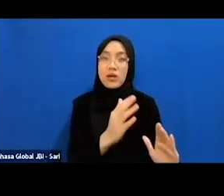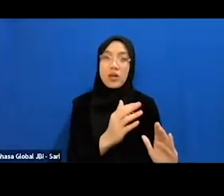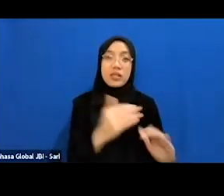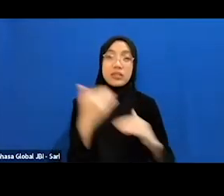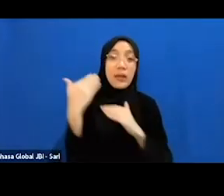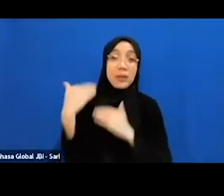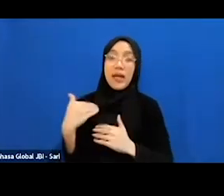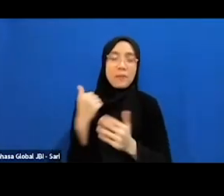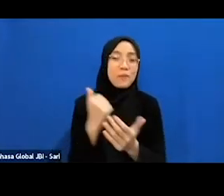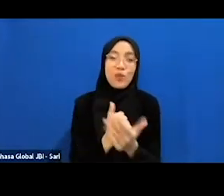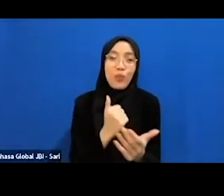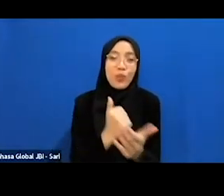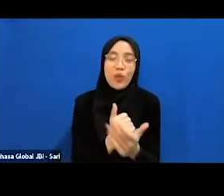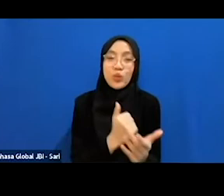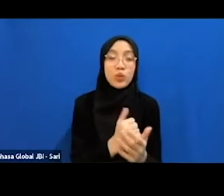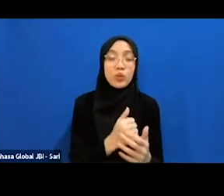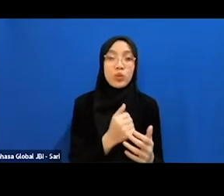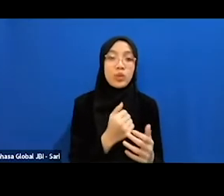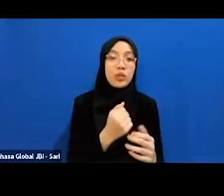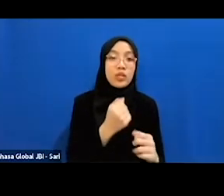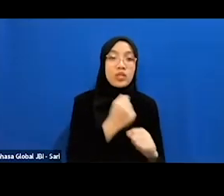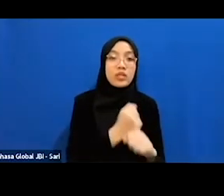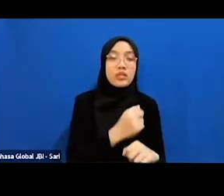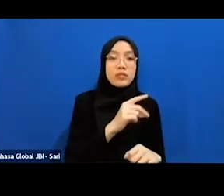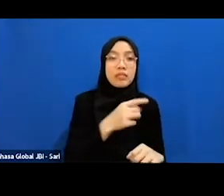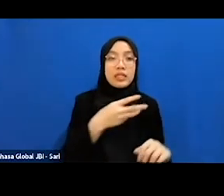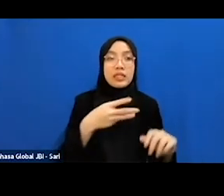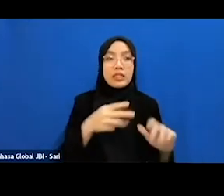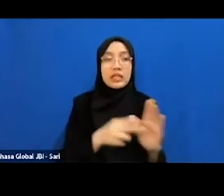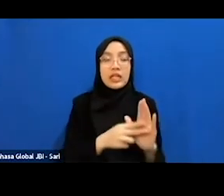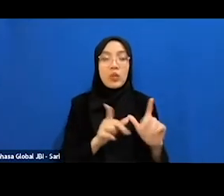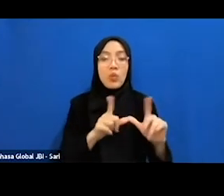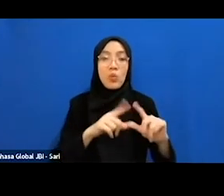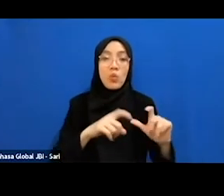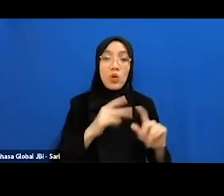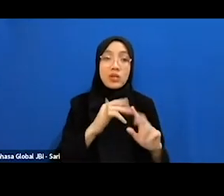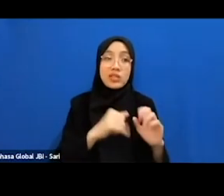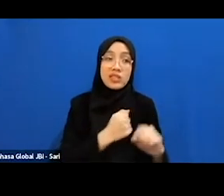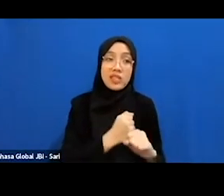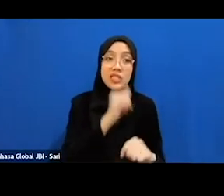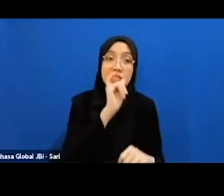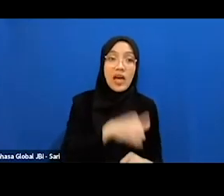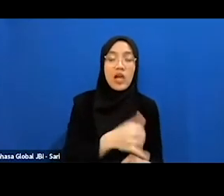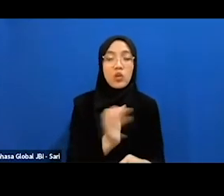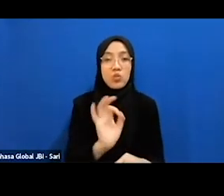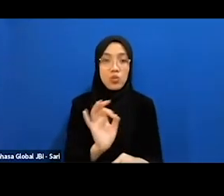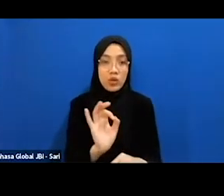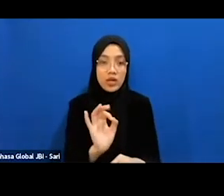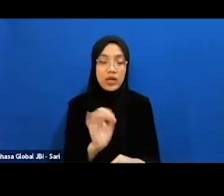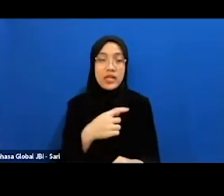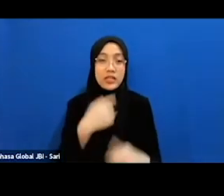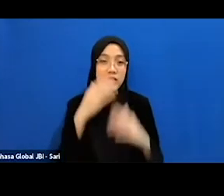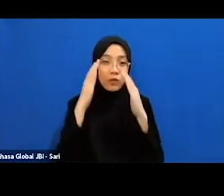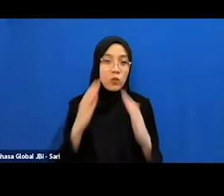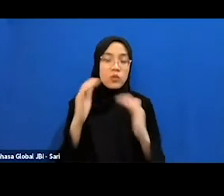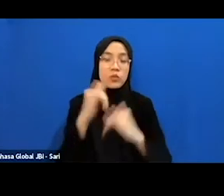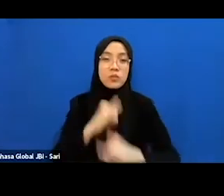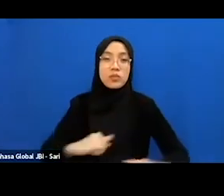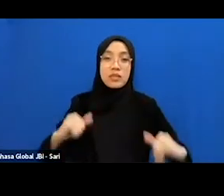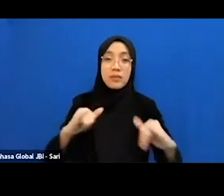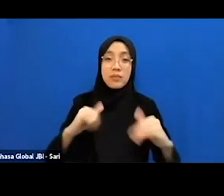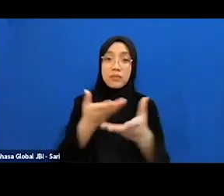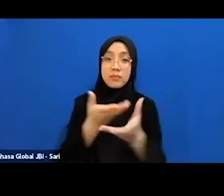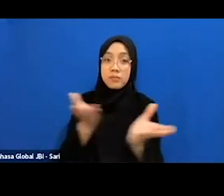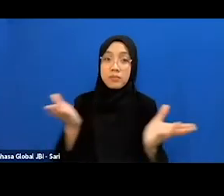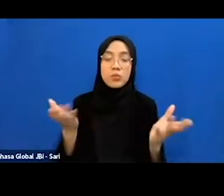jaminan bahwa itu adalah greenwashing atau bukan Oleh sebab itu Saya kira yang menjadi konsen kita bersama adalah nantinya